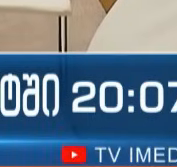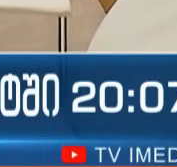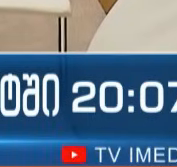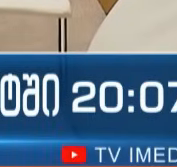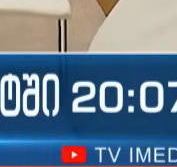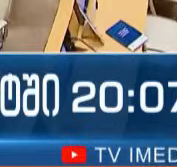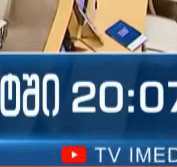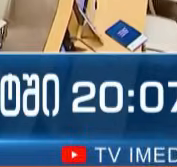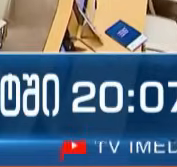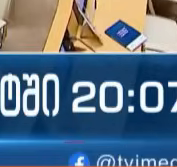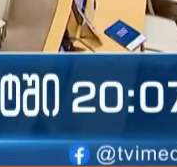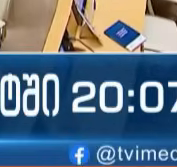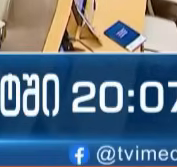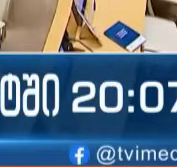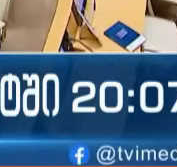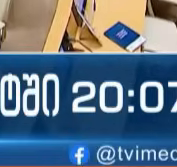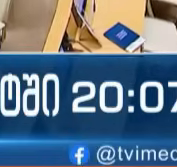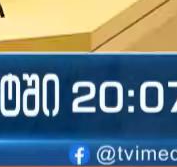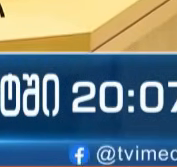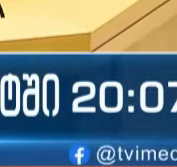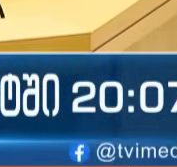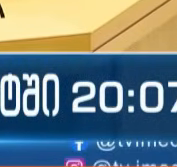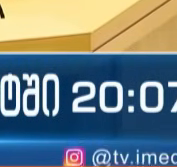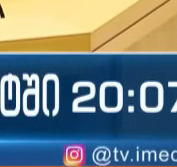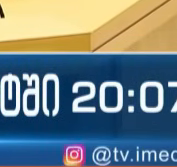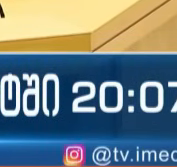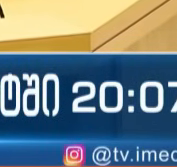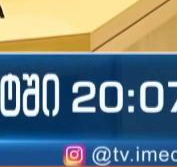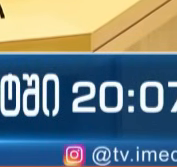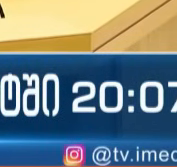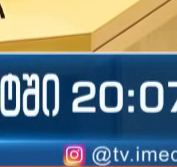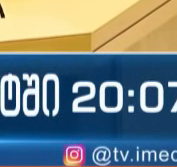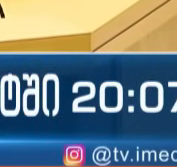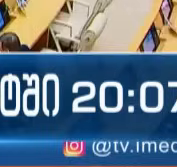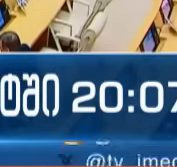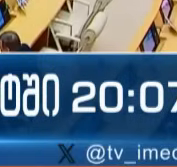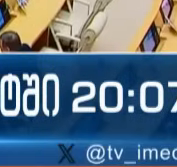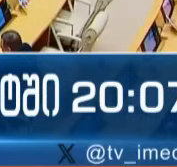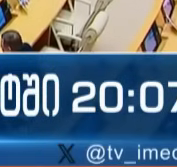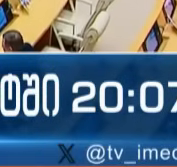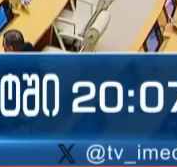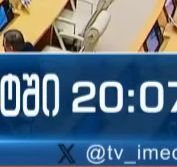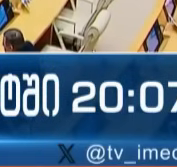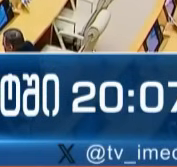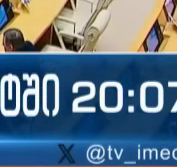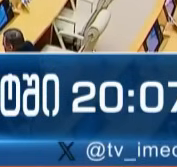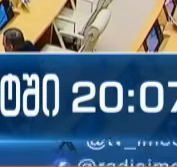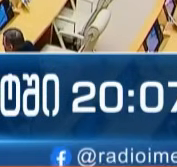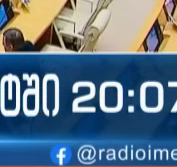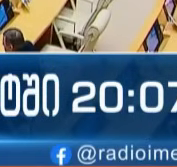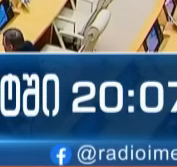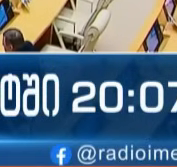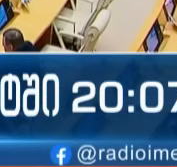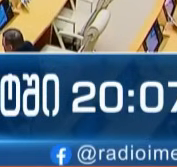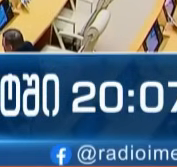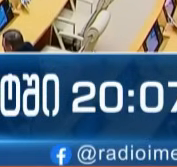tu samomalo gegmebtan dakavshirebit opoziciis kritika imdenat susti iqo rom opozitsia ukve ramdenime dghia erti da igive